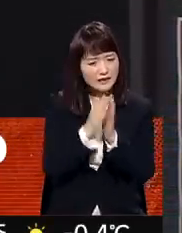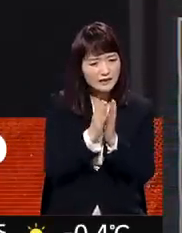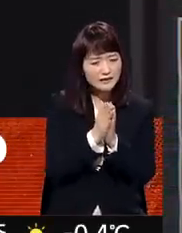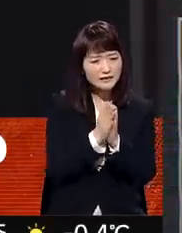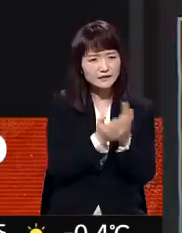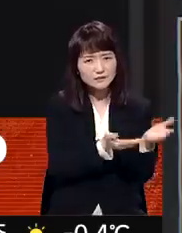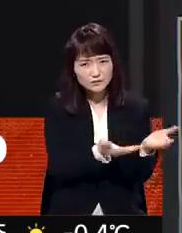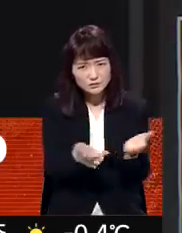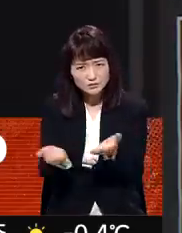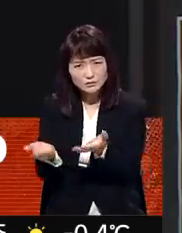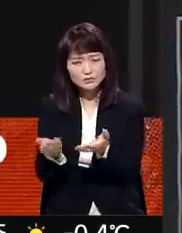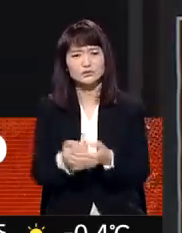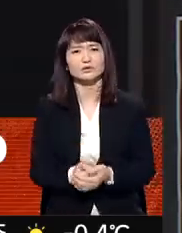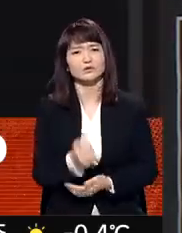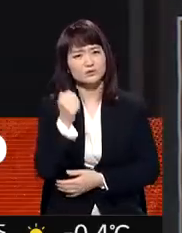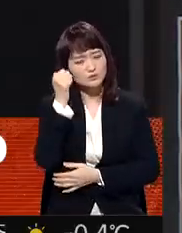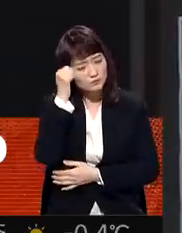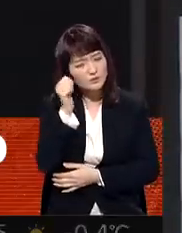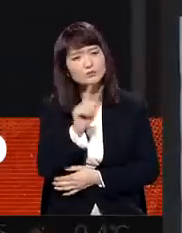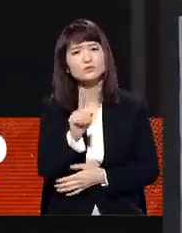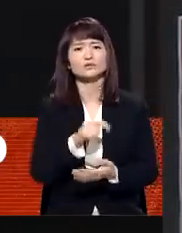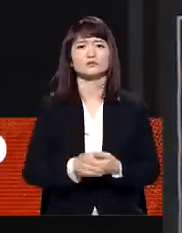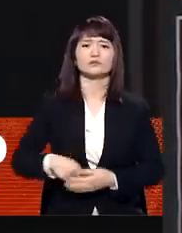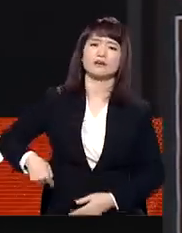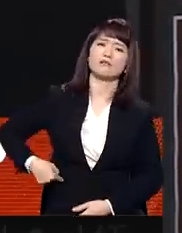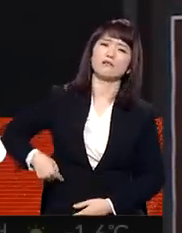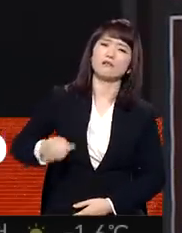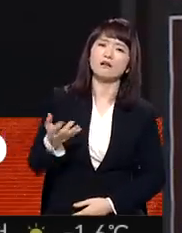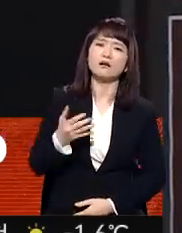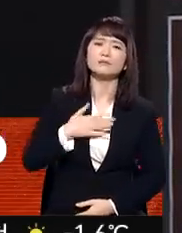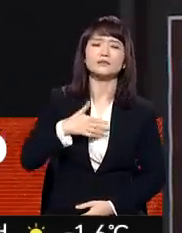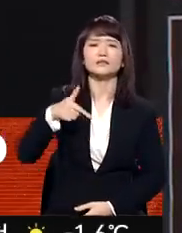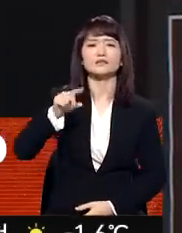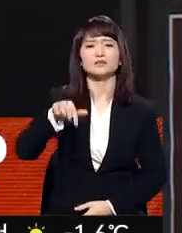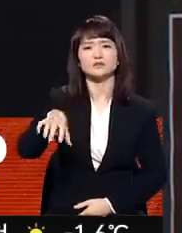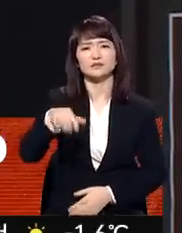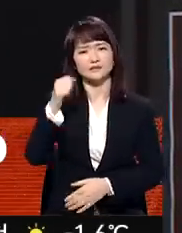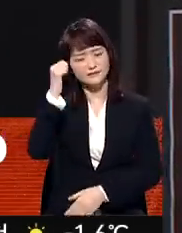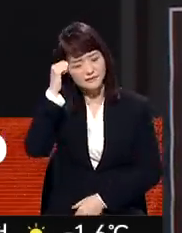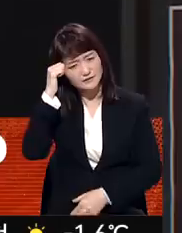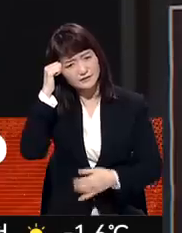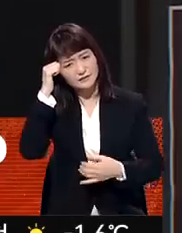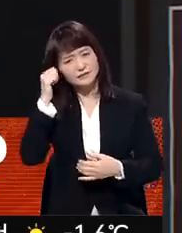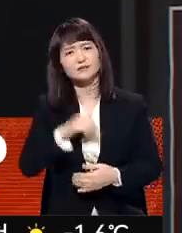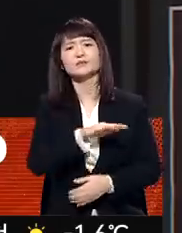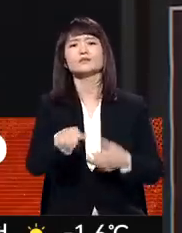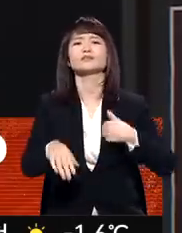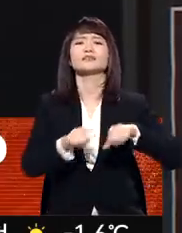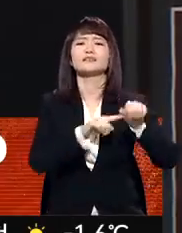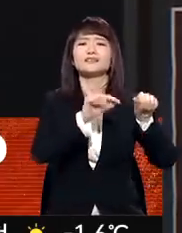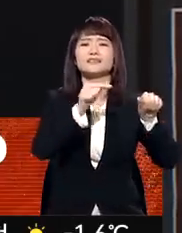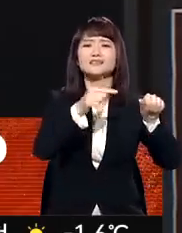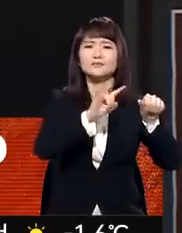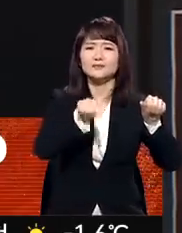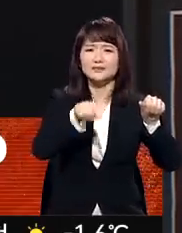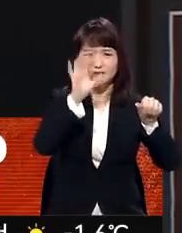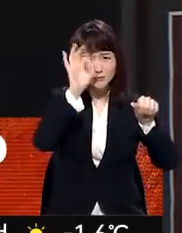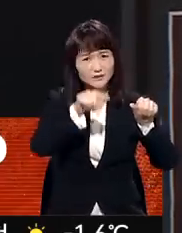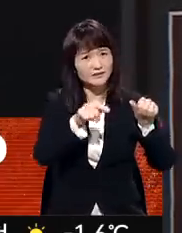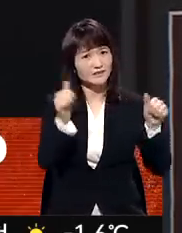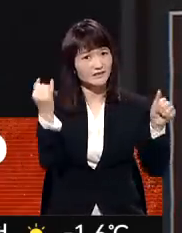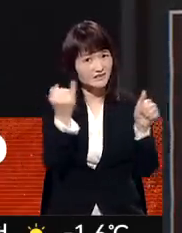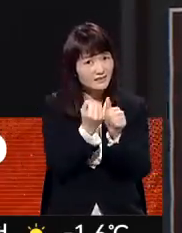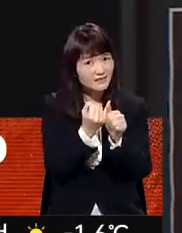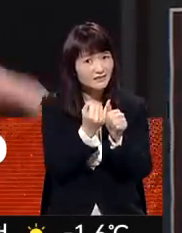주무시라고 해도 될까 말까인데 허리도 안 좋은 나한테 거실에서 자라고 하네 아이고 우리 아들 은배야 내가이 꼴 보려고 너